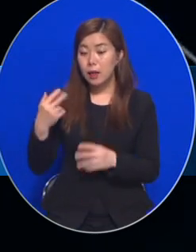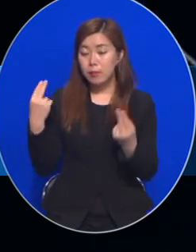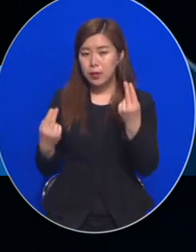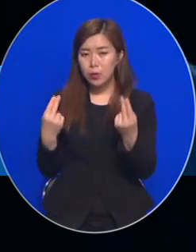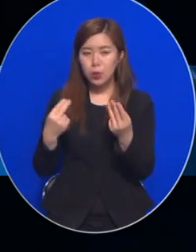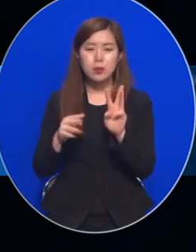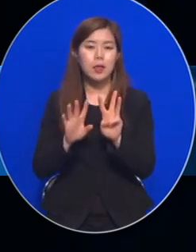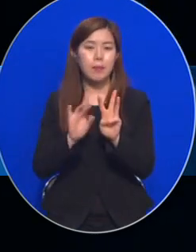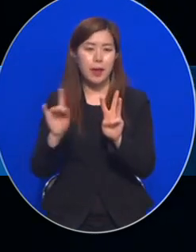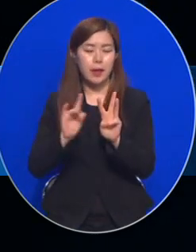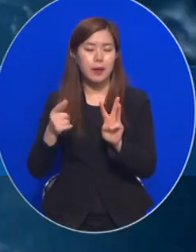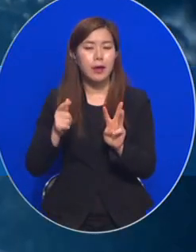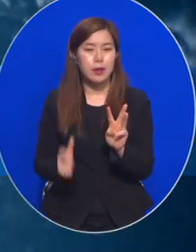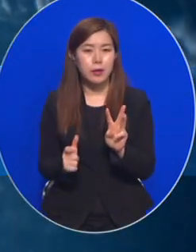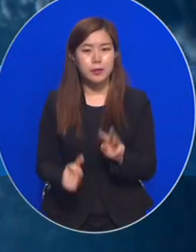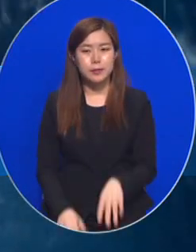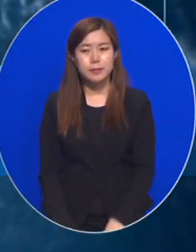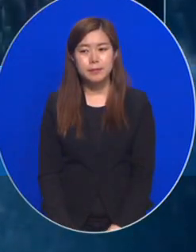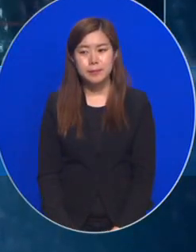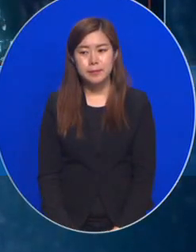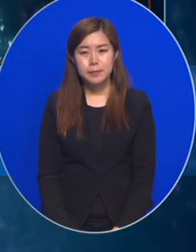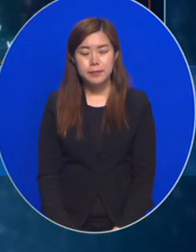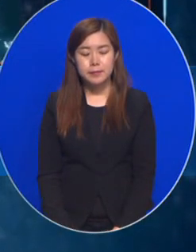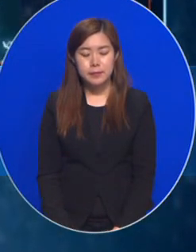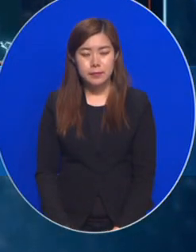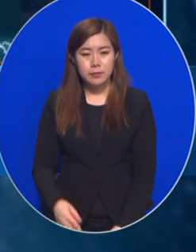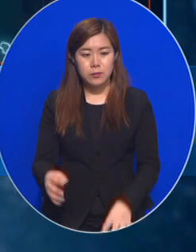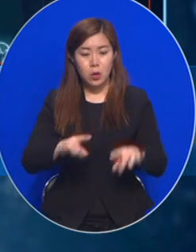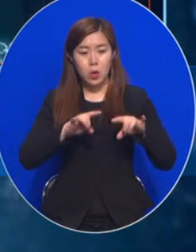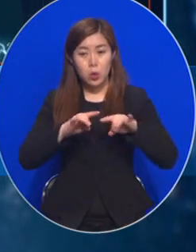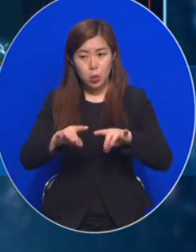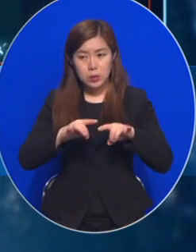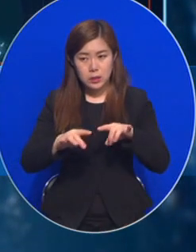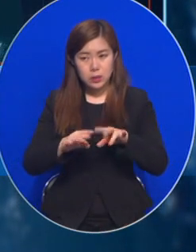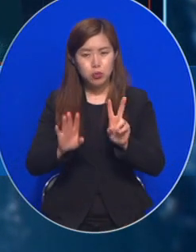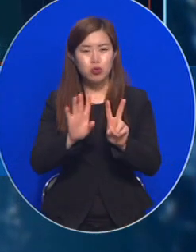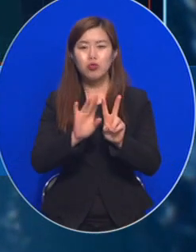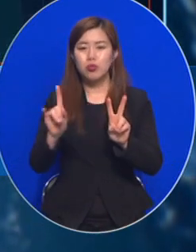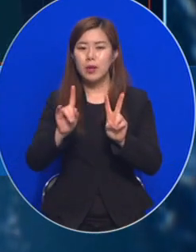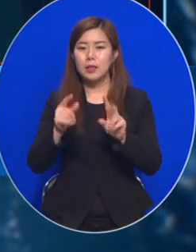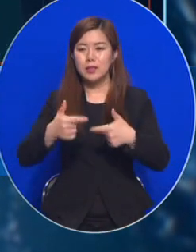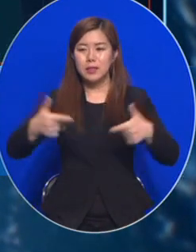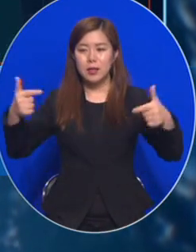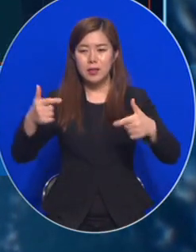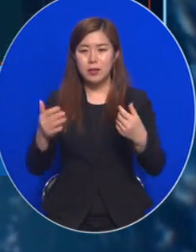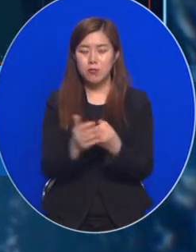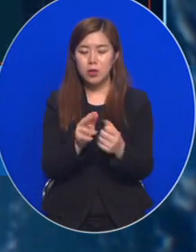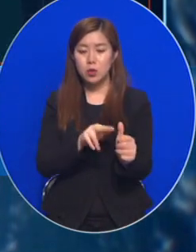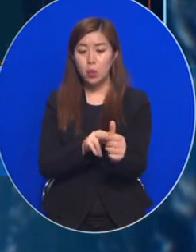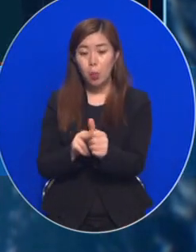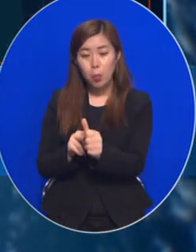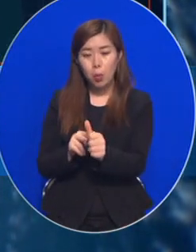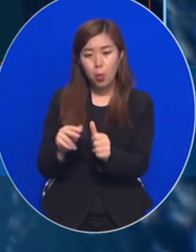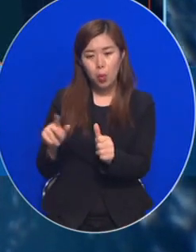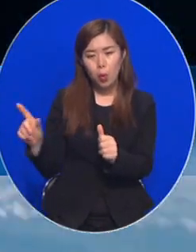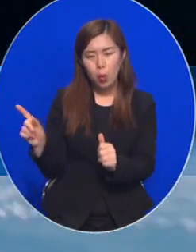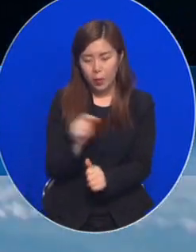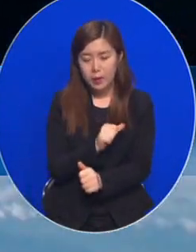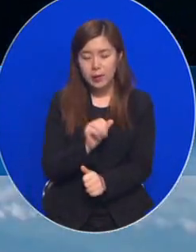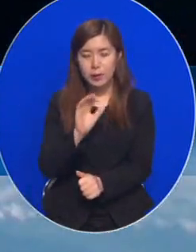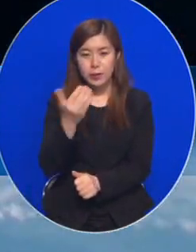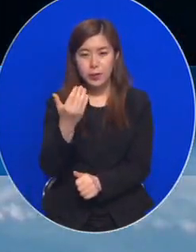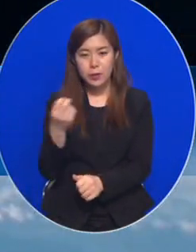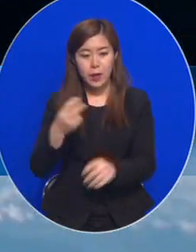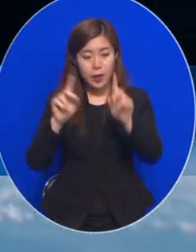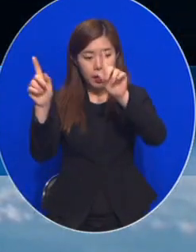이상 강화됐습니다 통신 전송 용량은 기존 대비 2배 이상 증가해 정보 처리 속도도 대폭 향상 되며 한반도